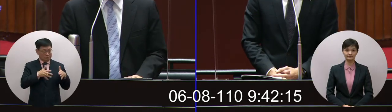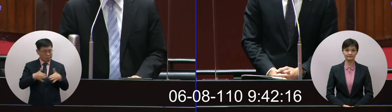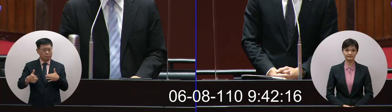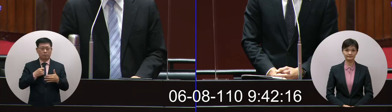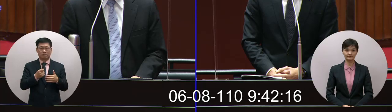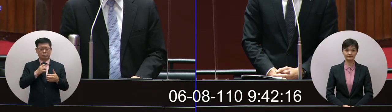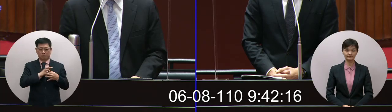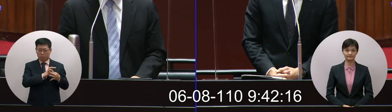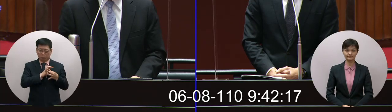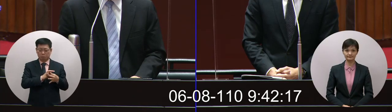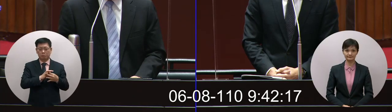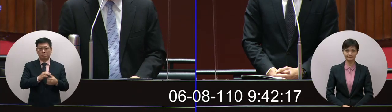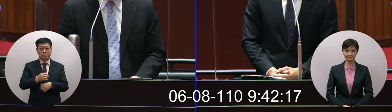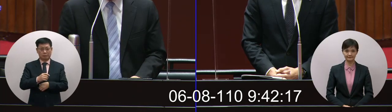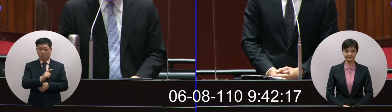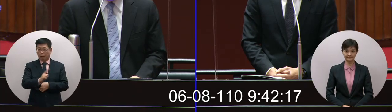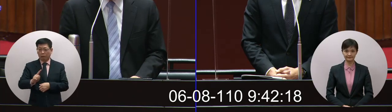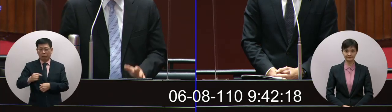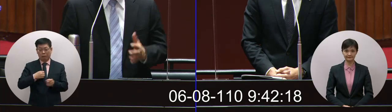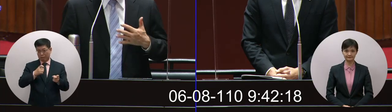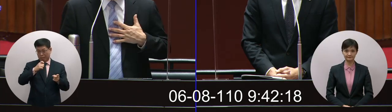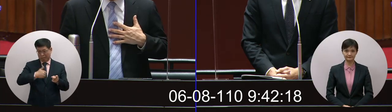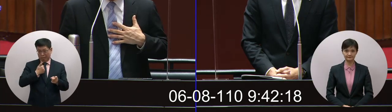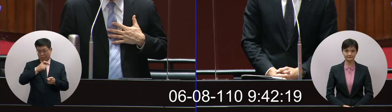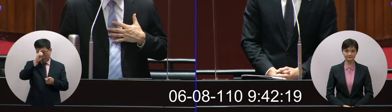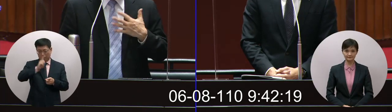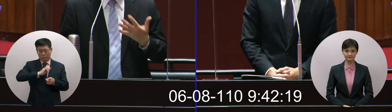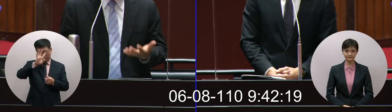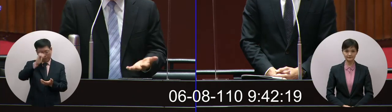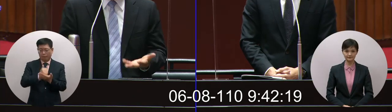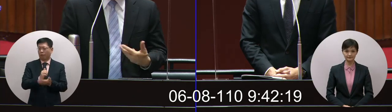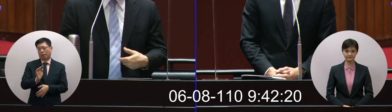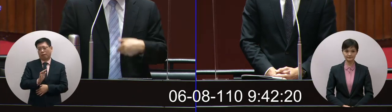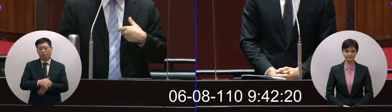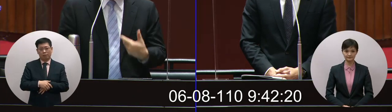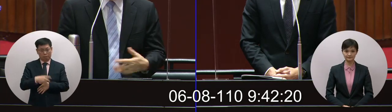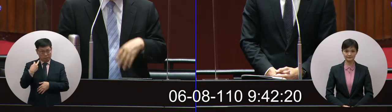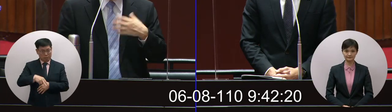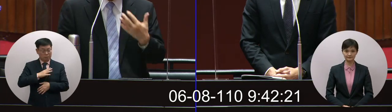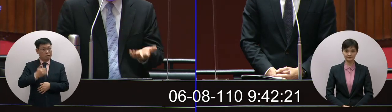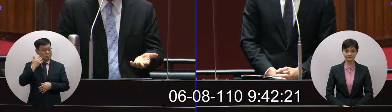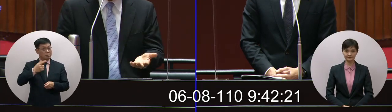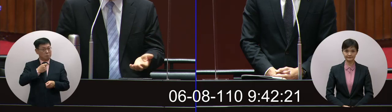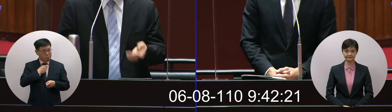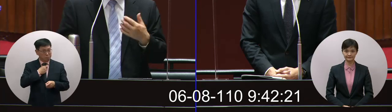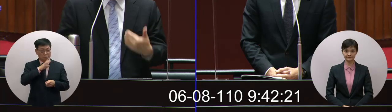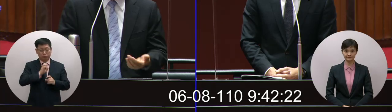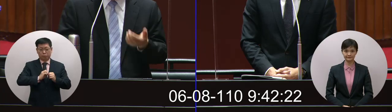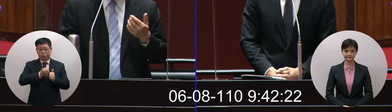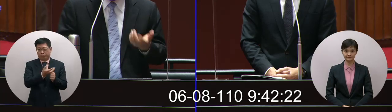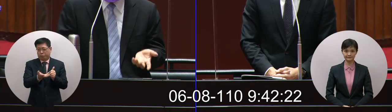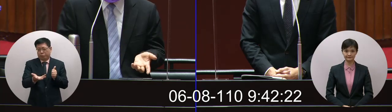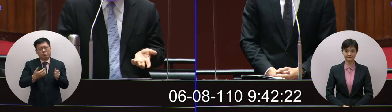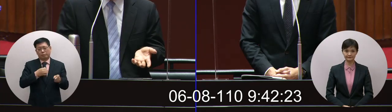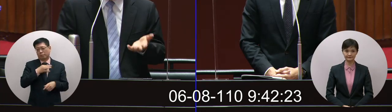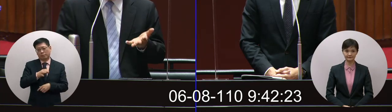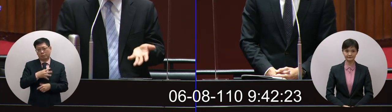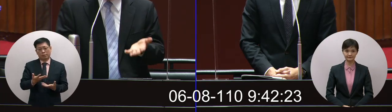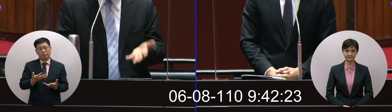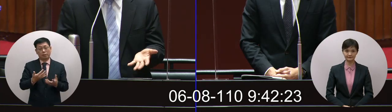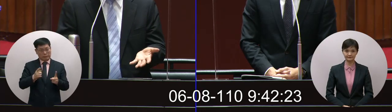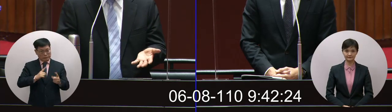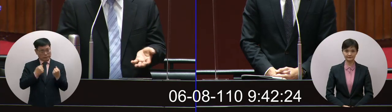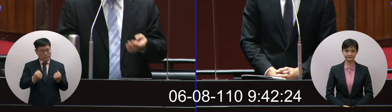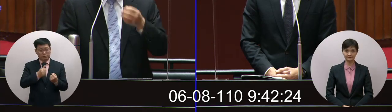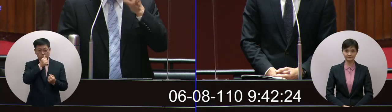来较关心，无任何人希望得病，无任何人愿意去传播。啊，只因为住